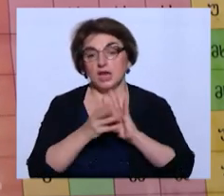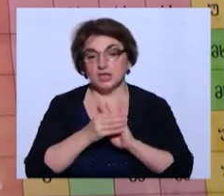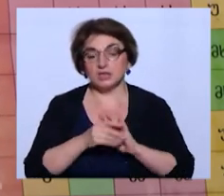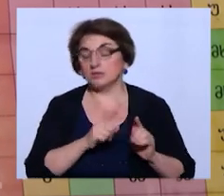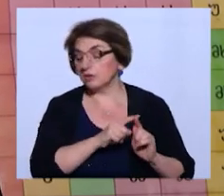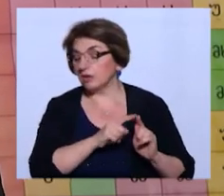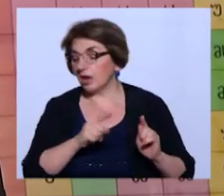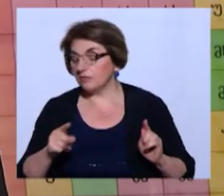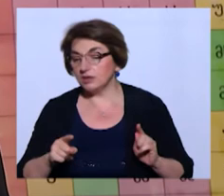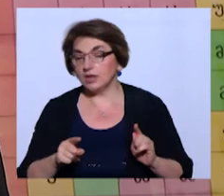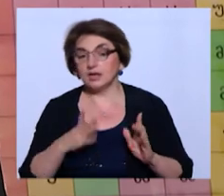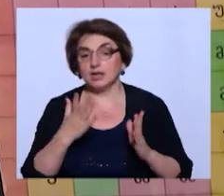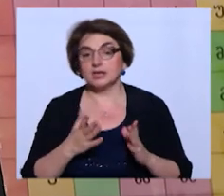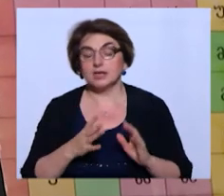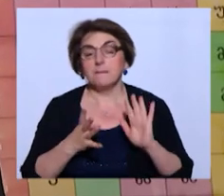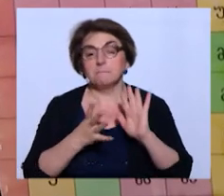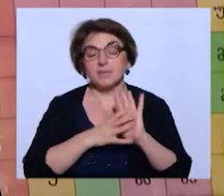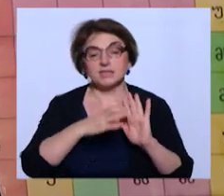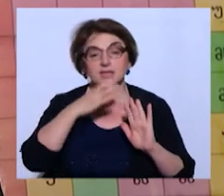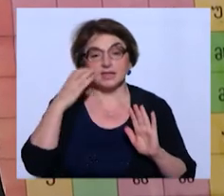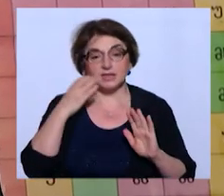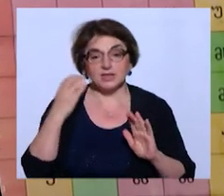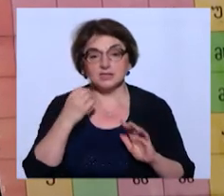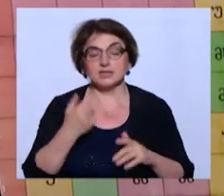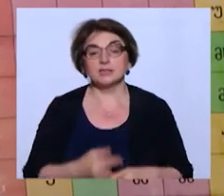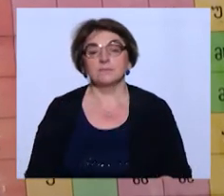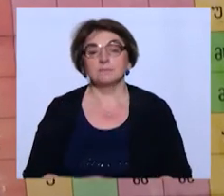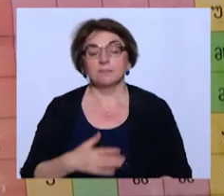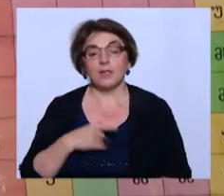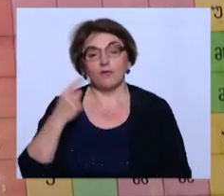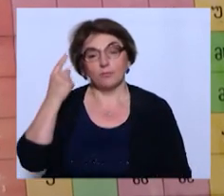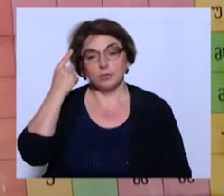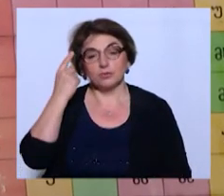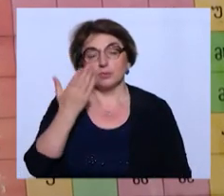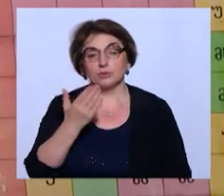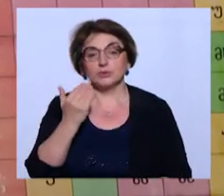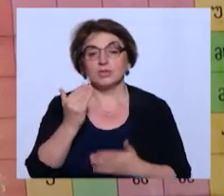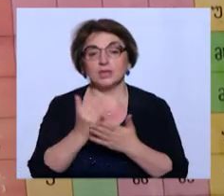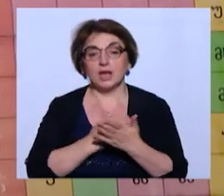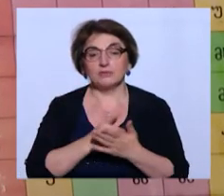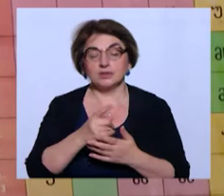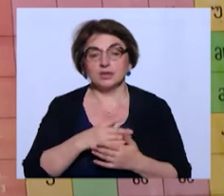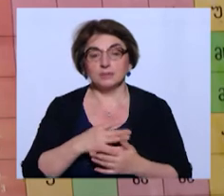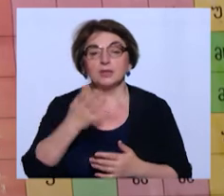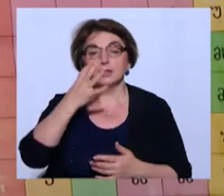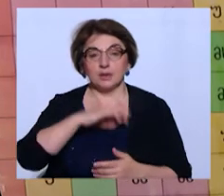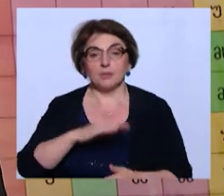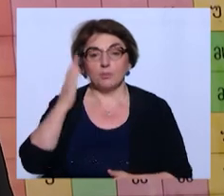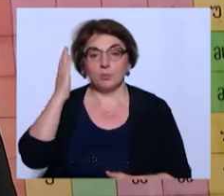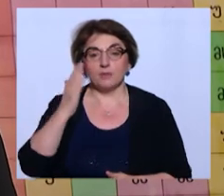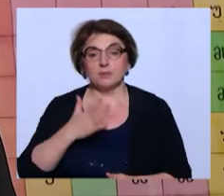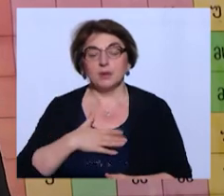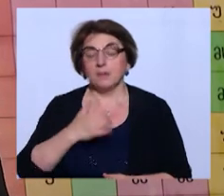კურსი მთელი მეცხრე კლასის მასალის და იმედია, რომ ჩემი გაკვეთილები გამოგადგება მომავალში. მე მინდა